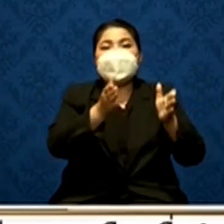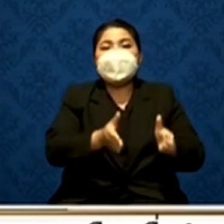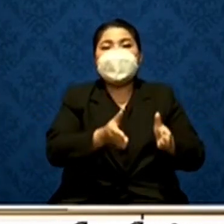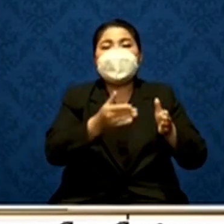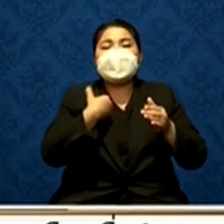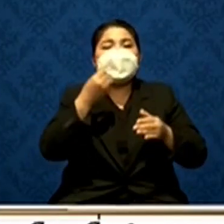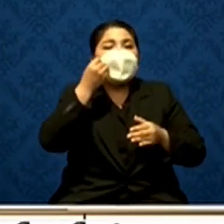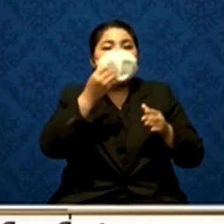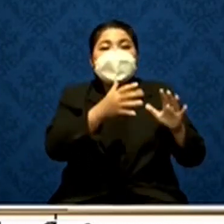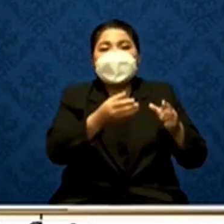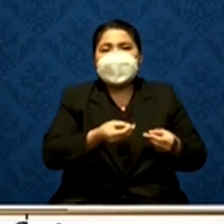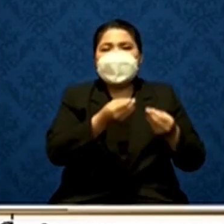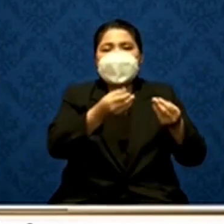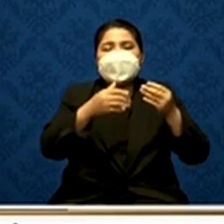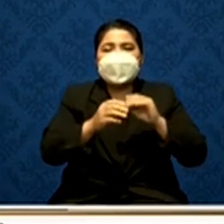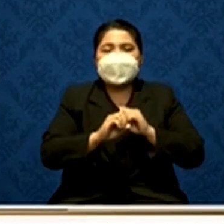ความปรงใส